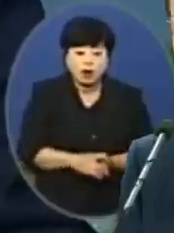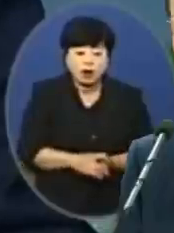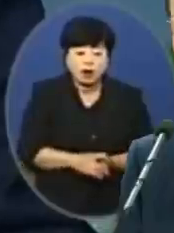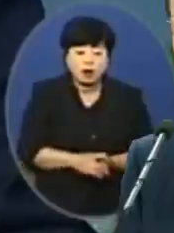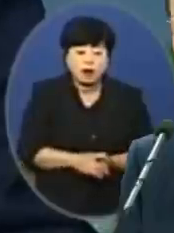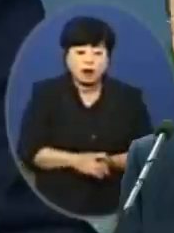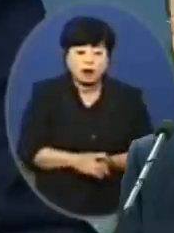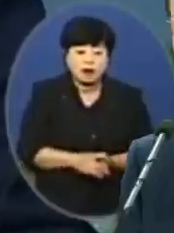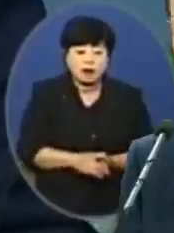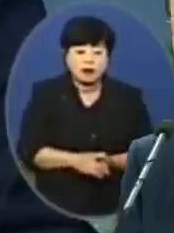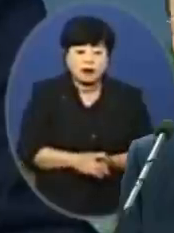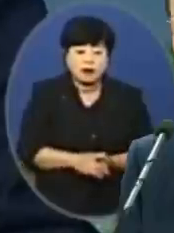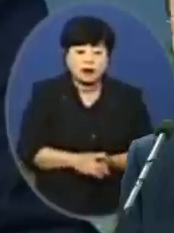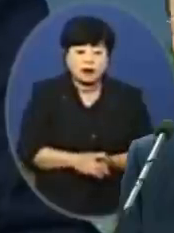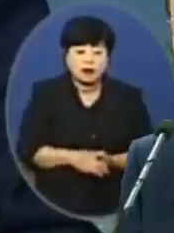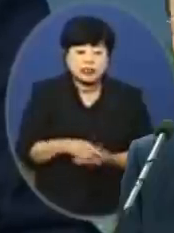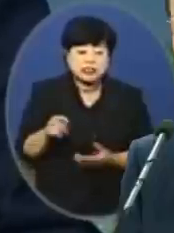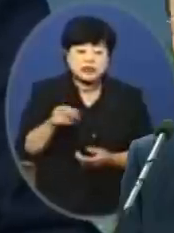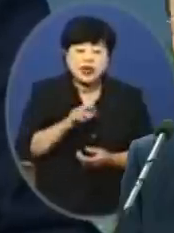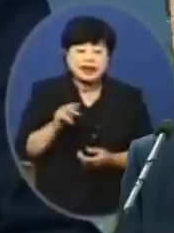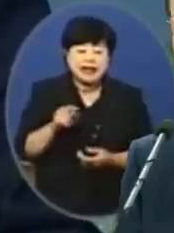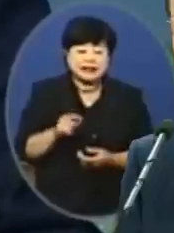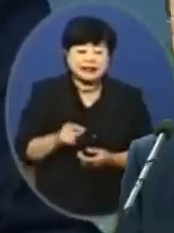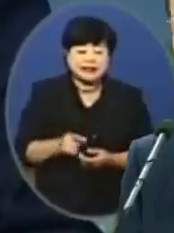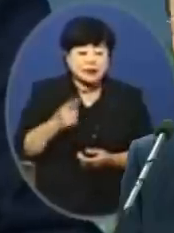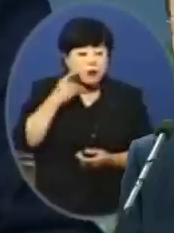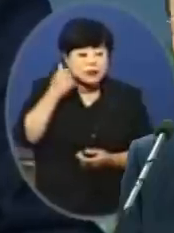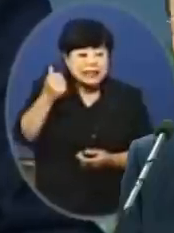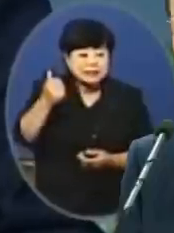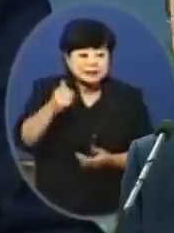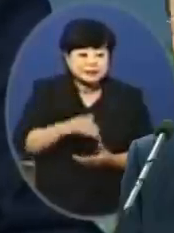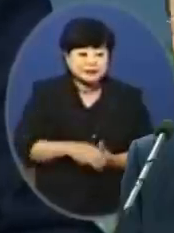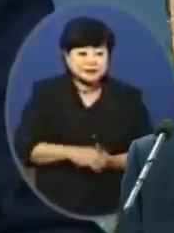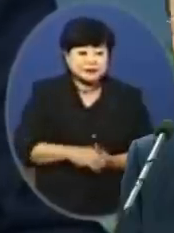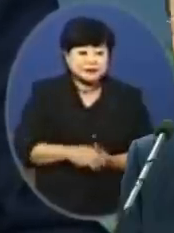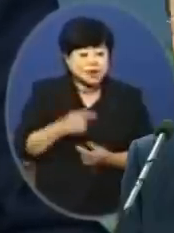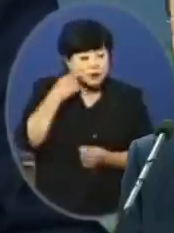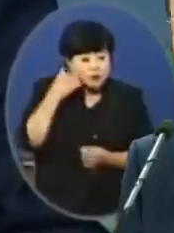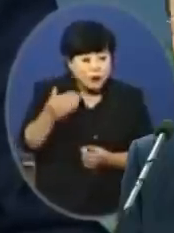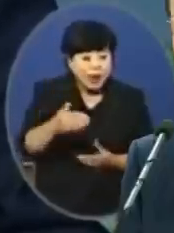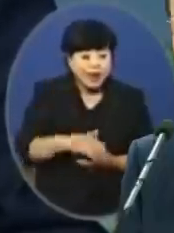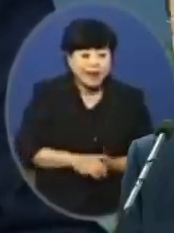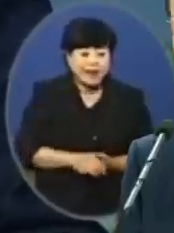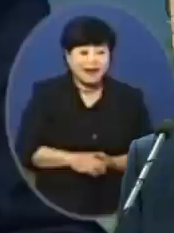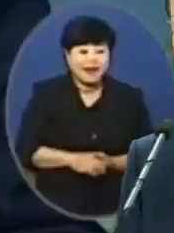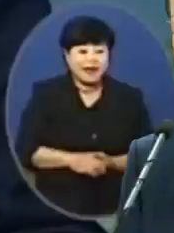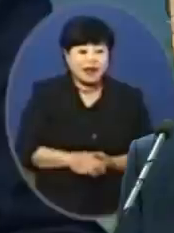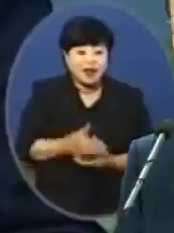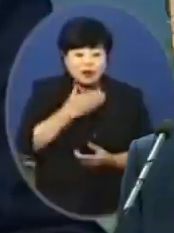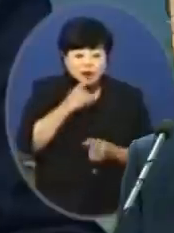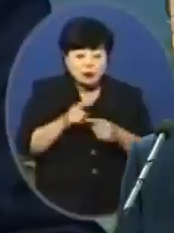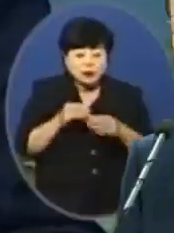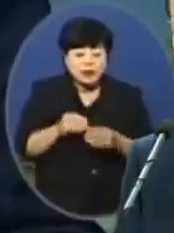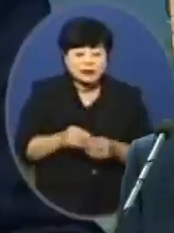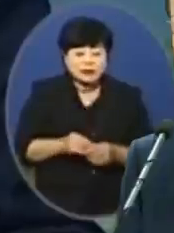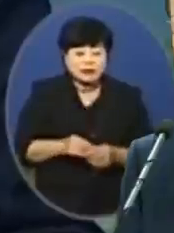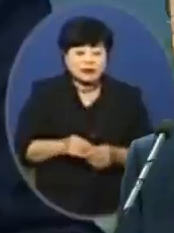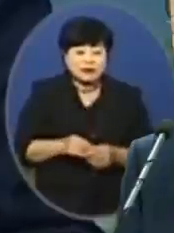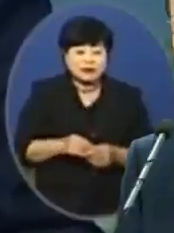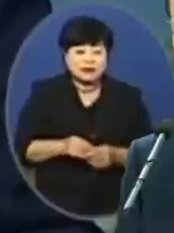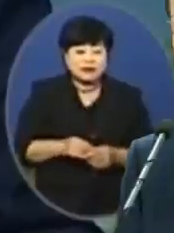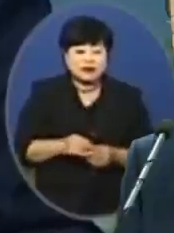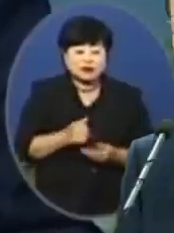최근에도 제가 스웨덴에 갔을 때 스웨덴 목사님이 무섭디다. 왜 순모음교회에서